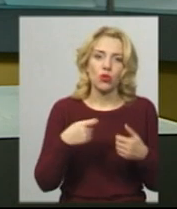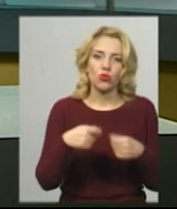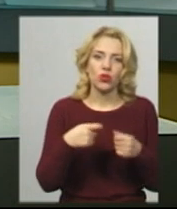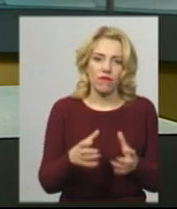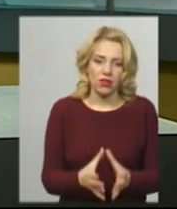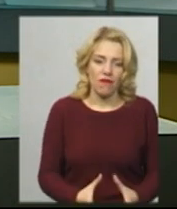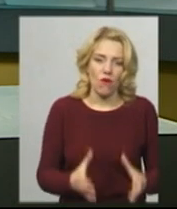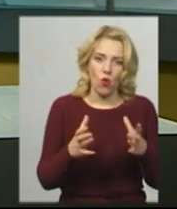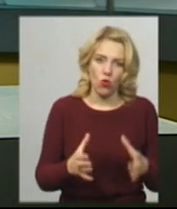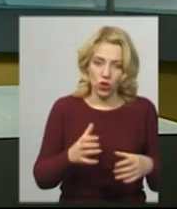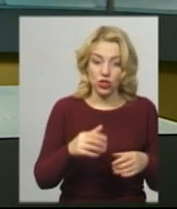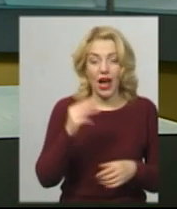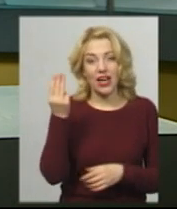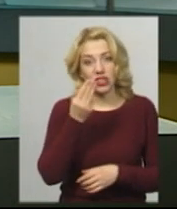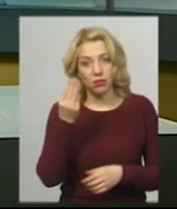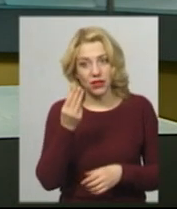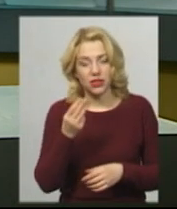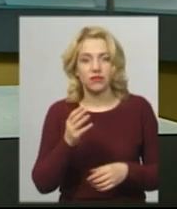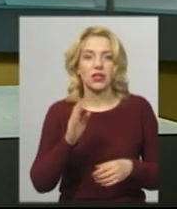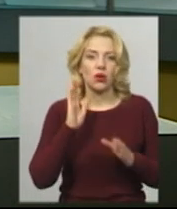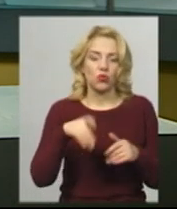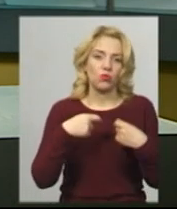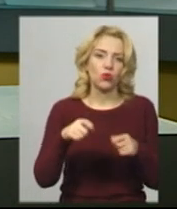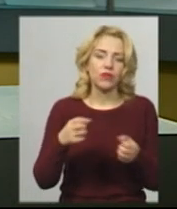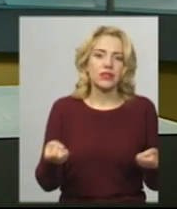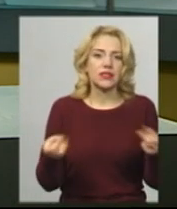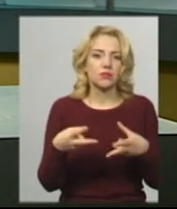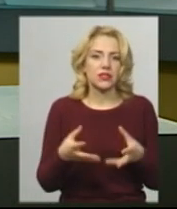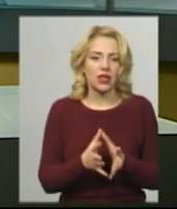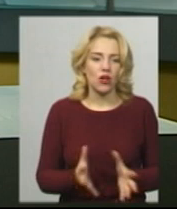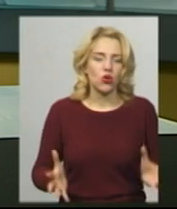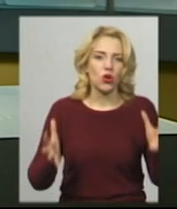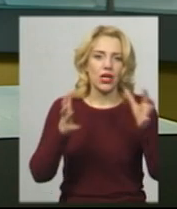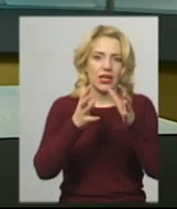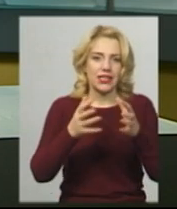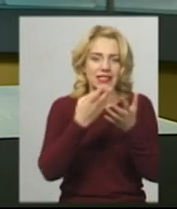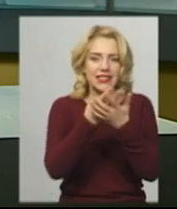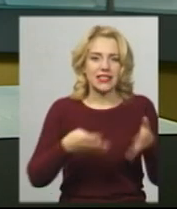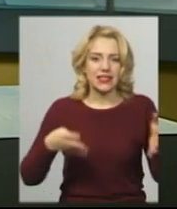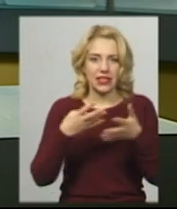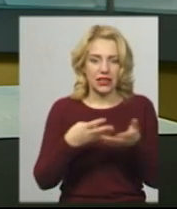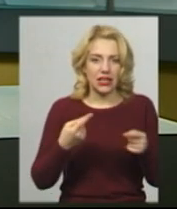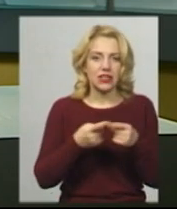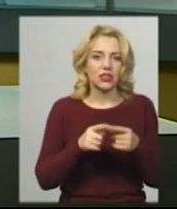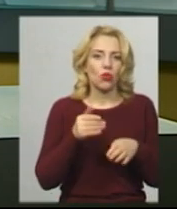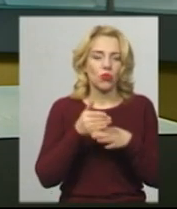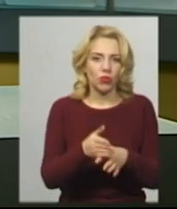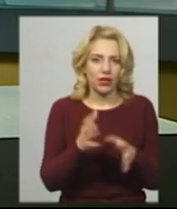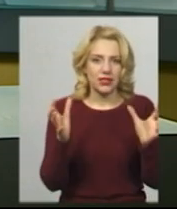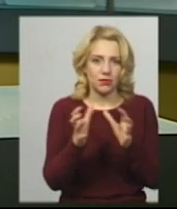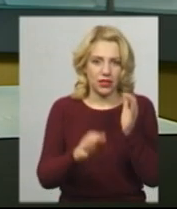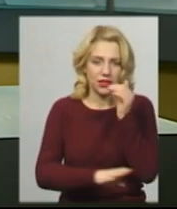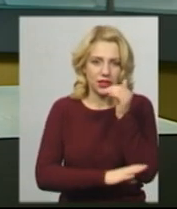продавати новорічні дерева, запаковані у спеціальну сітку, що оберігає гілки від пошкодження під час транспортування. У їх